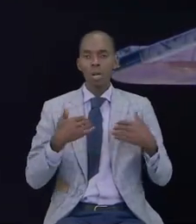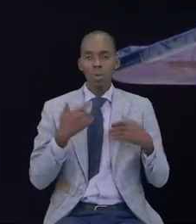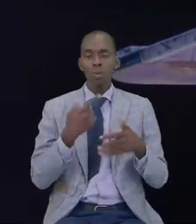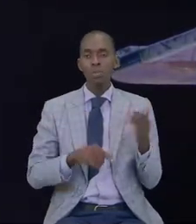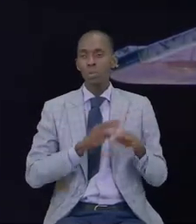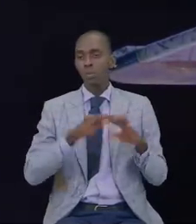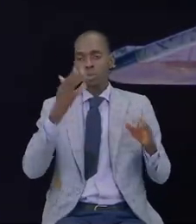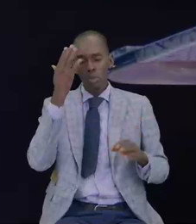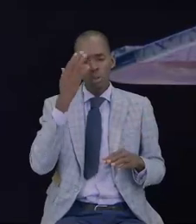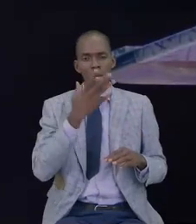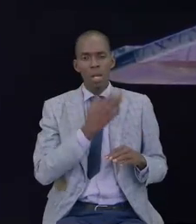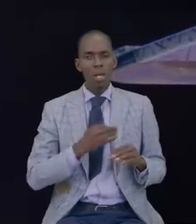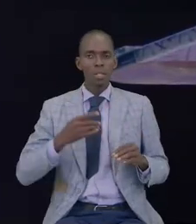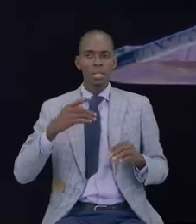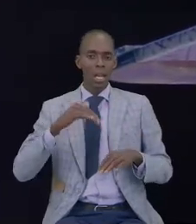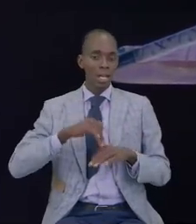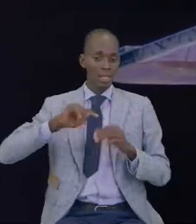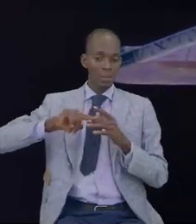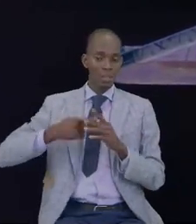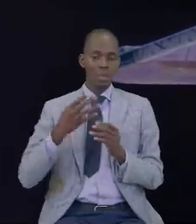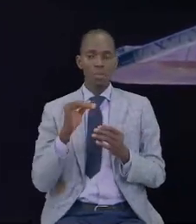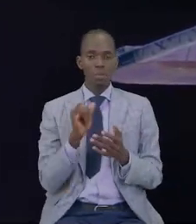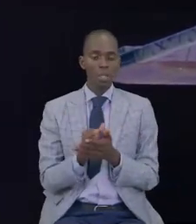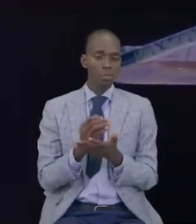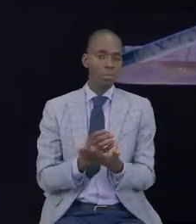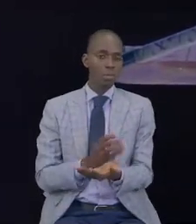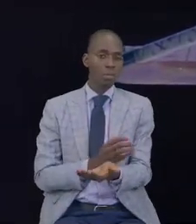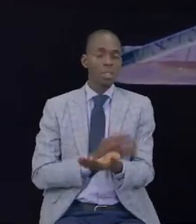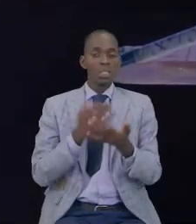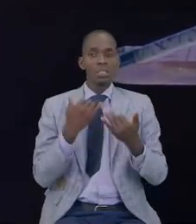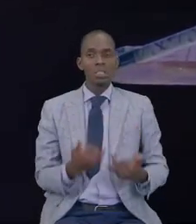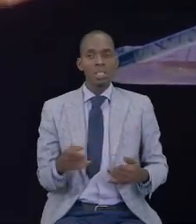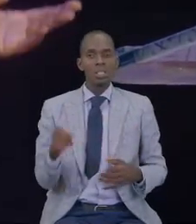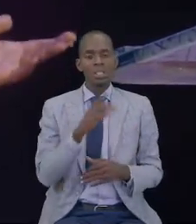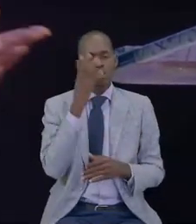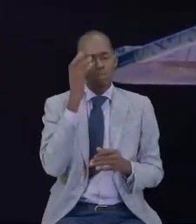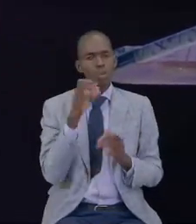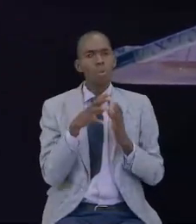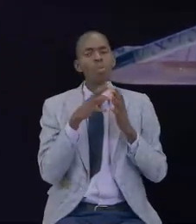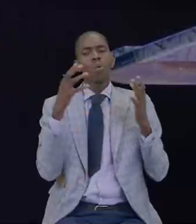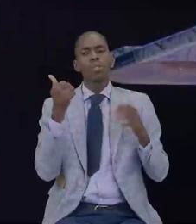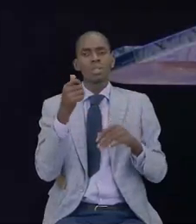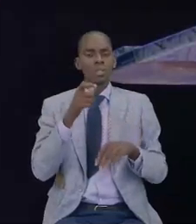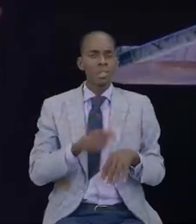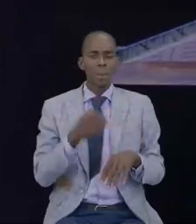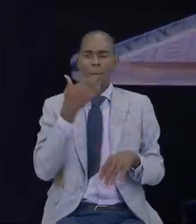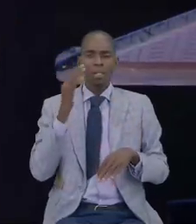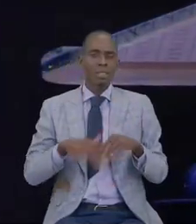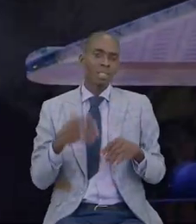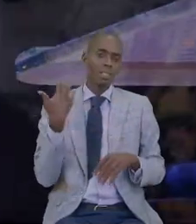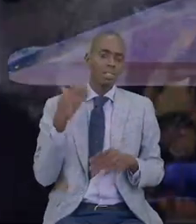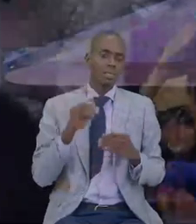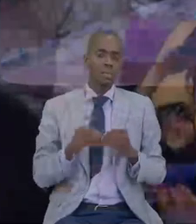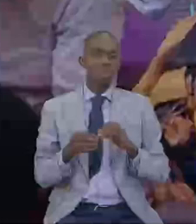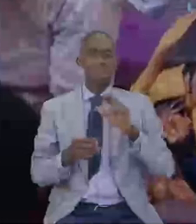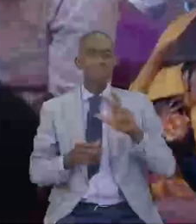au début de la formation, maintenant, ils connaissaient tellement 10 fois supérieurs que leur passé. Troisièmement, la